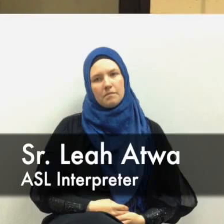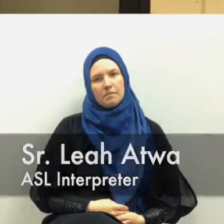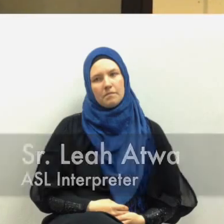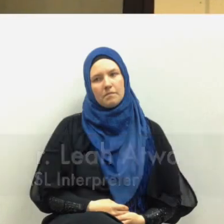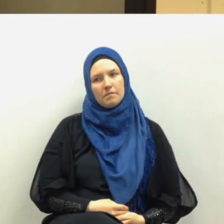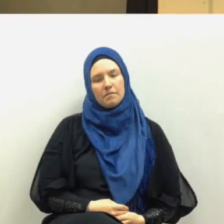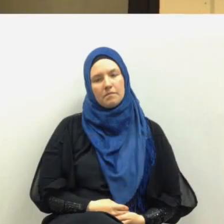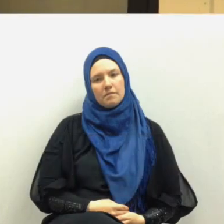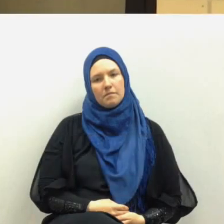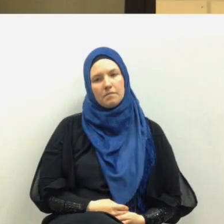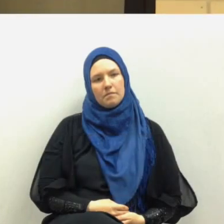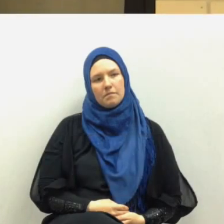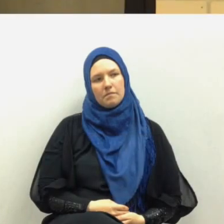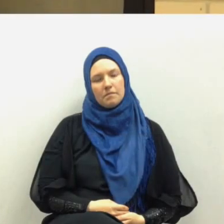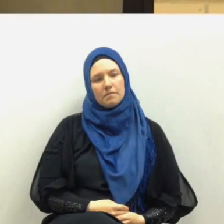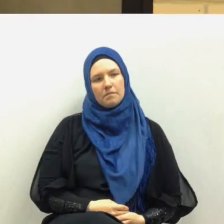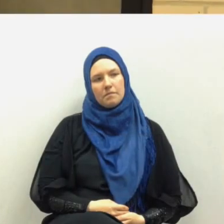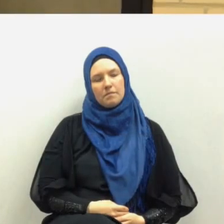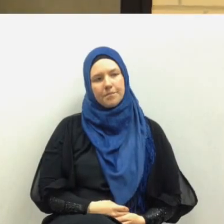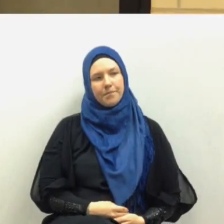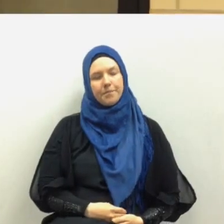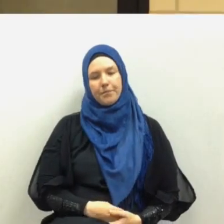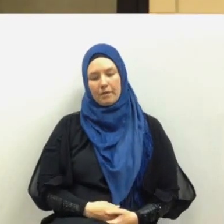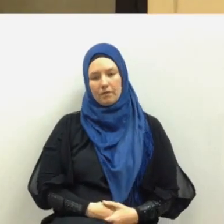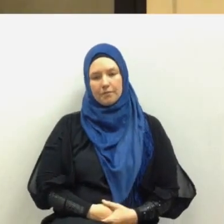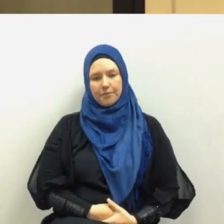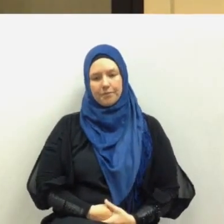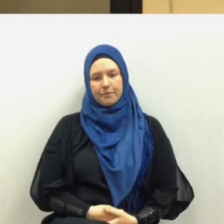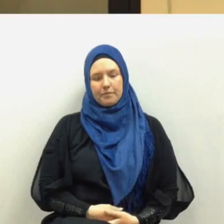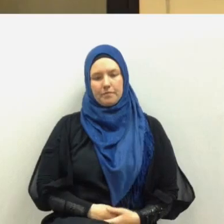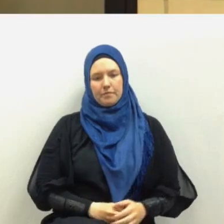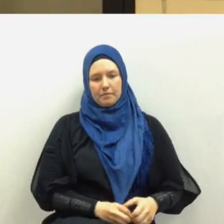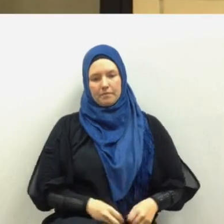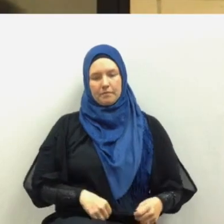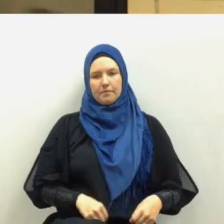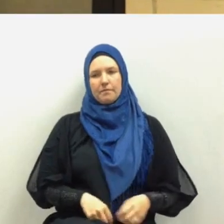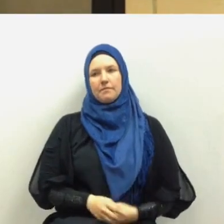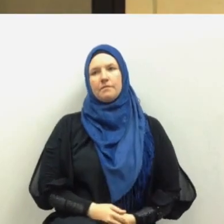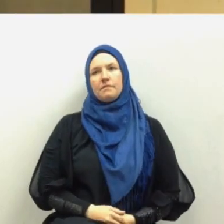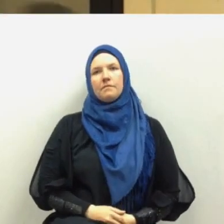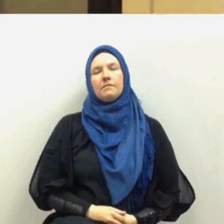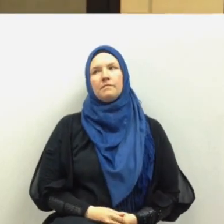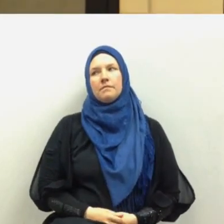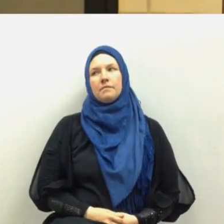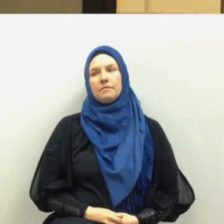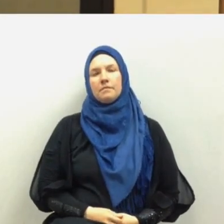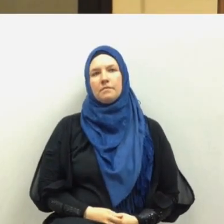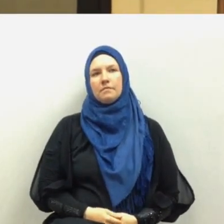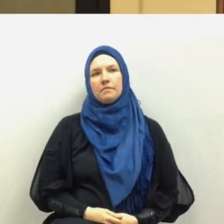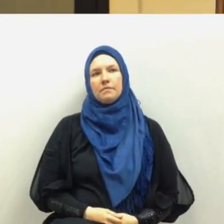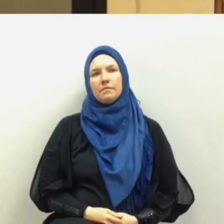محمدا صلى الله عليه وسلم قد بلغ الرسالة وأدى الأمانة ونصح